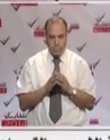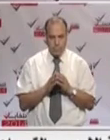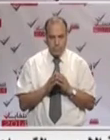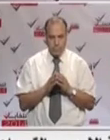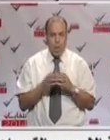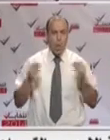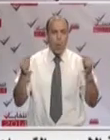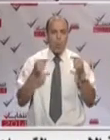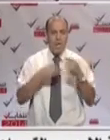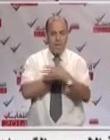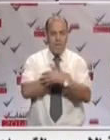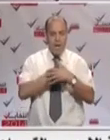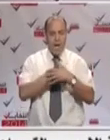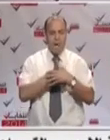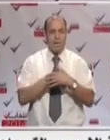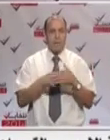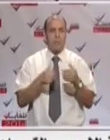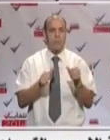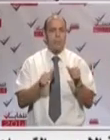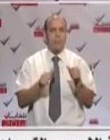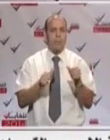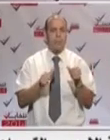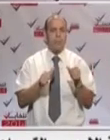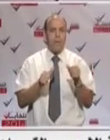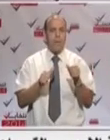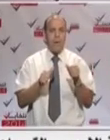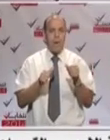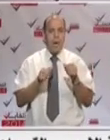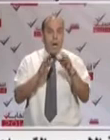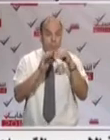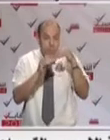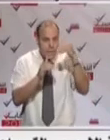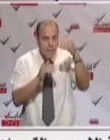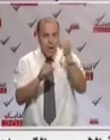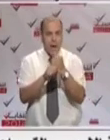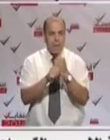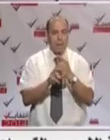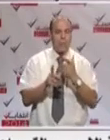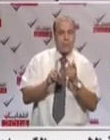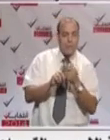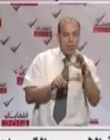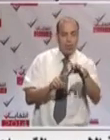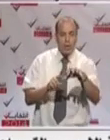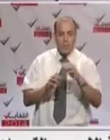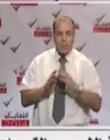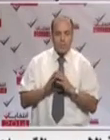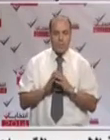محاربه الفقر عبر ارساء عبر ارساء من من والتنميه يراعي خصوصيه الجهه